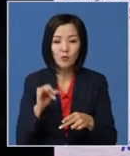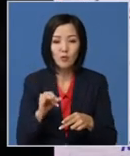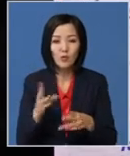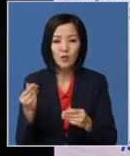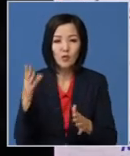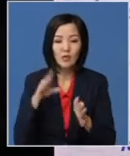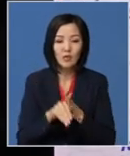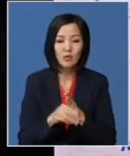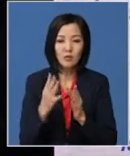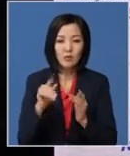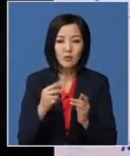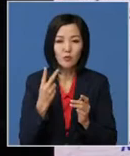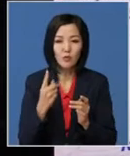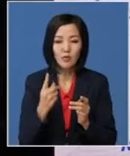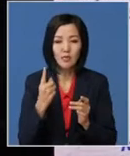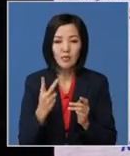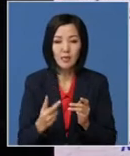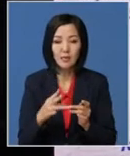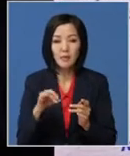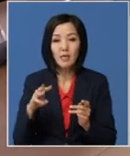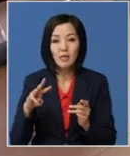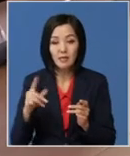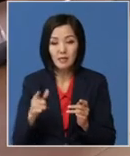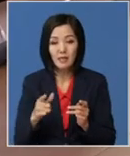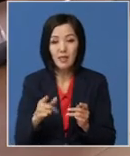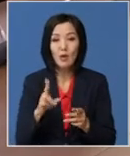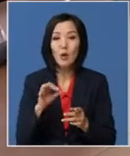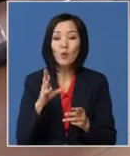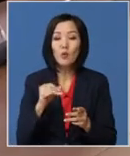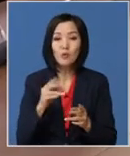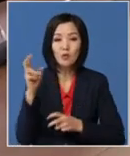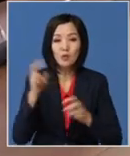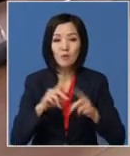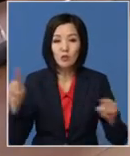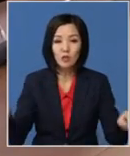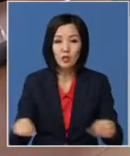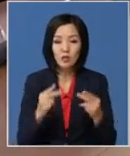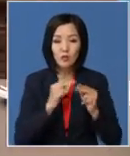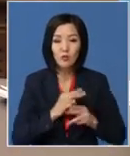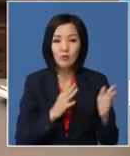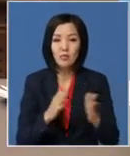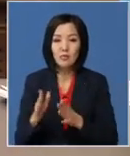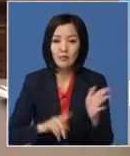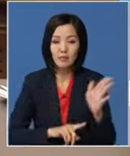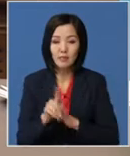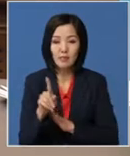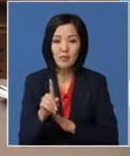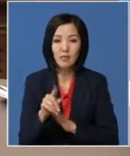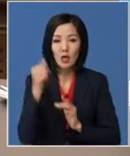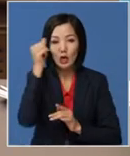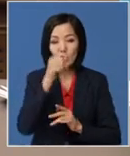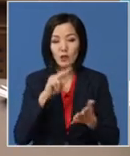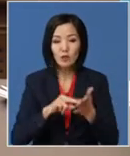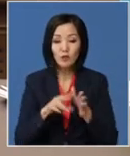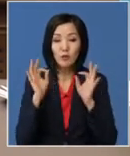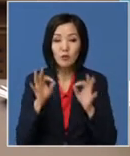инвестициясы 4,12 миллиард теңге шамасында. Мұнымен қоса Көксу қант зауытын жаңғырту жұмыстарының кезекті кезеңі басталады. Жылдық жоспар